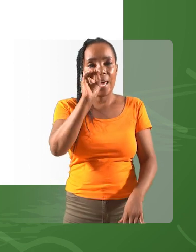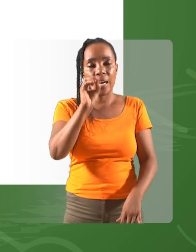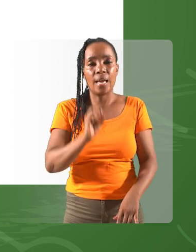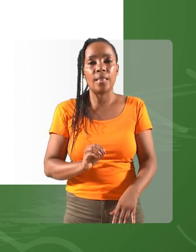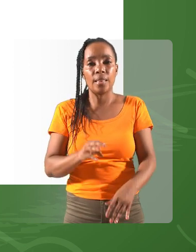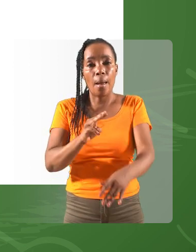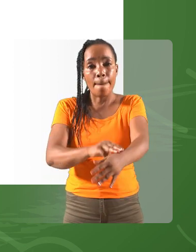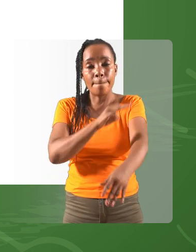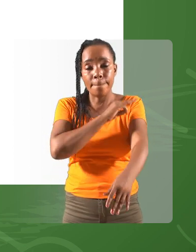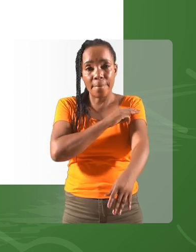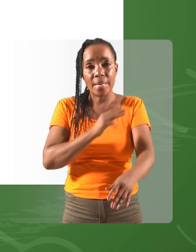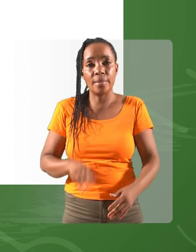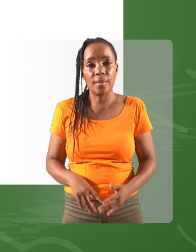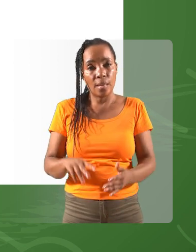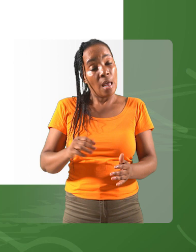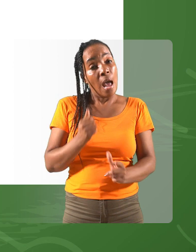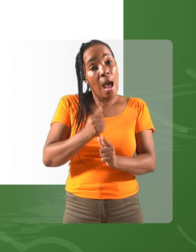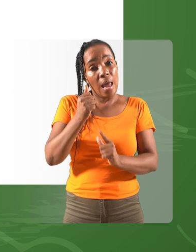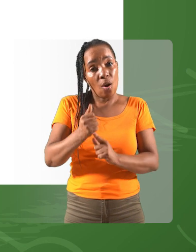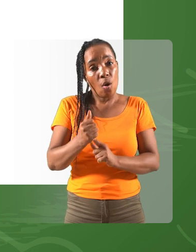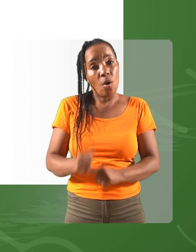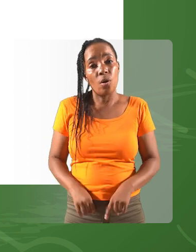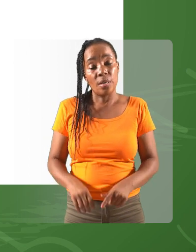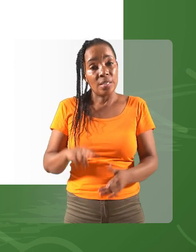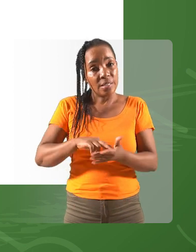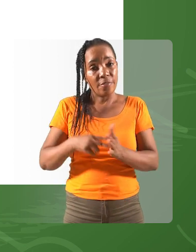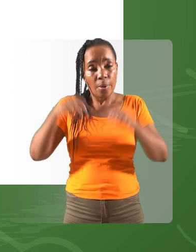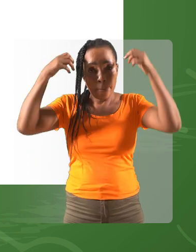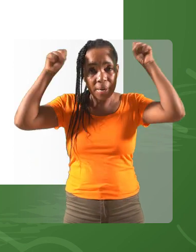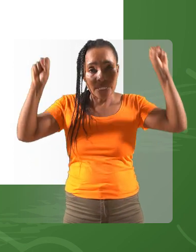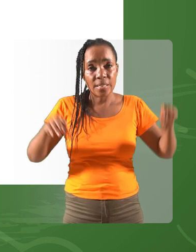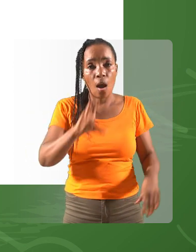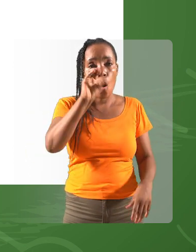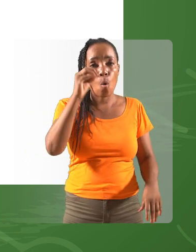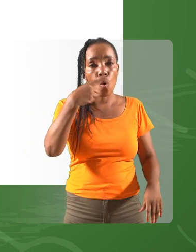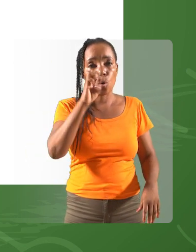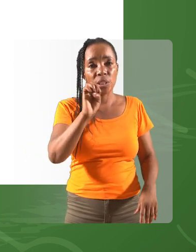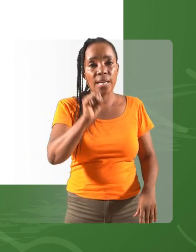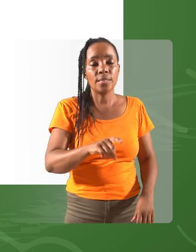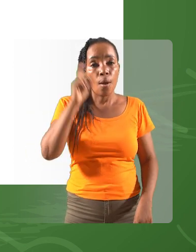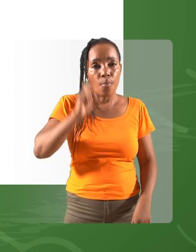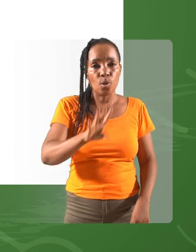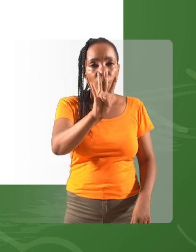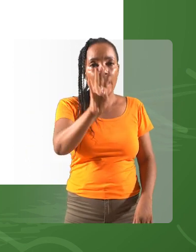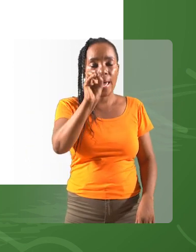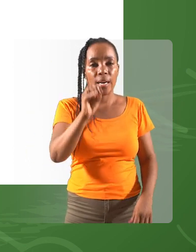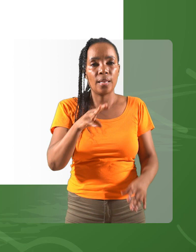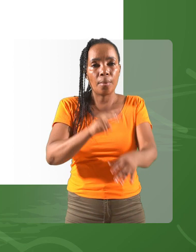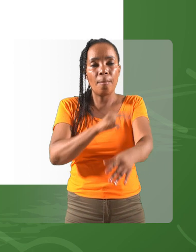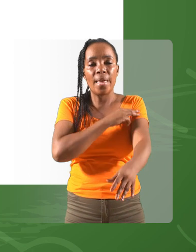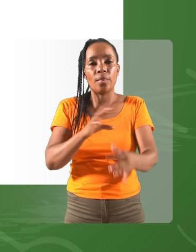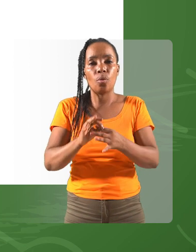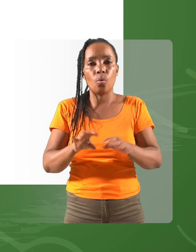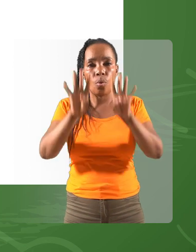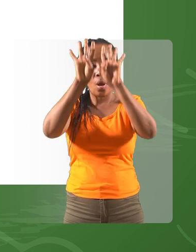Alors, le président de COGES aura besoin de 40 mètres de grillage.